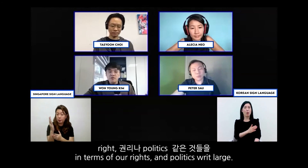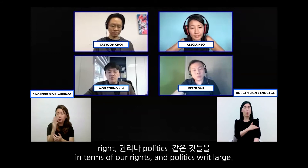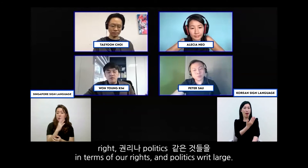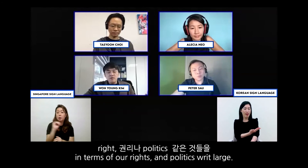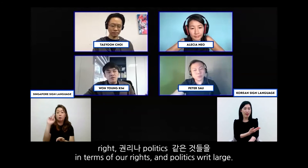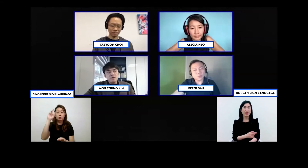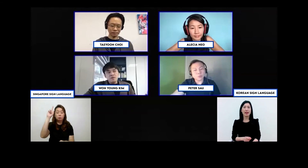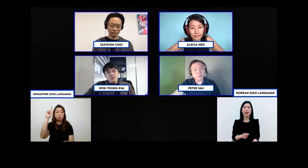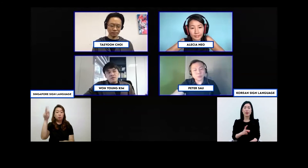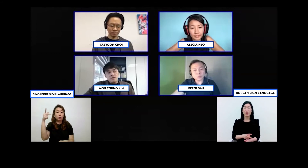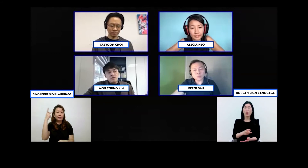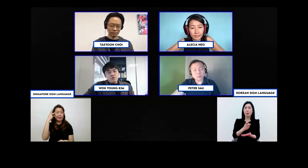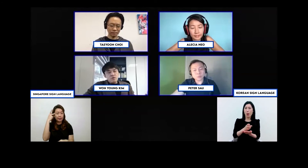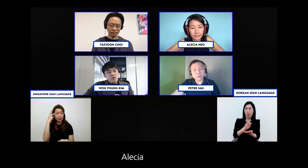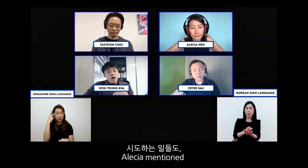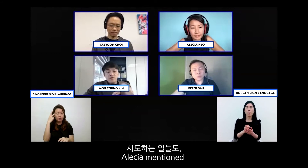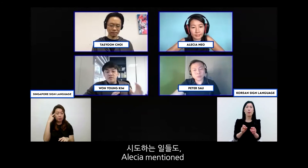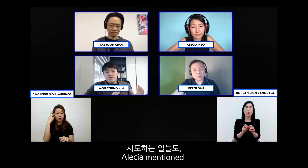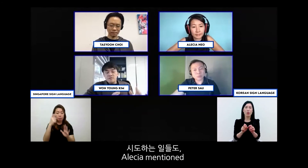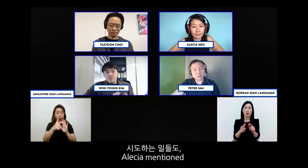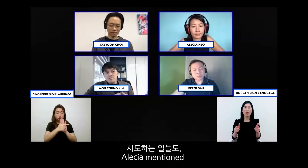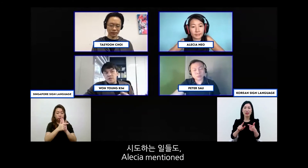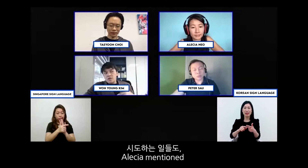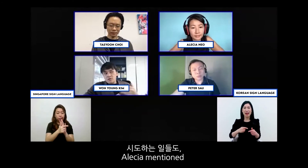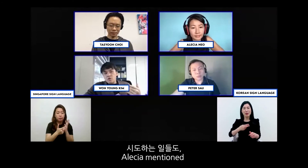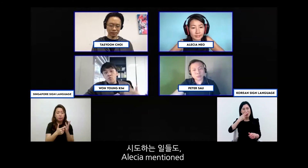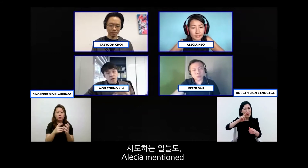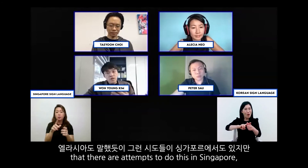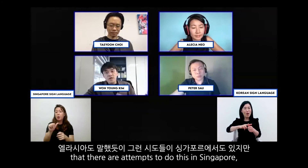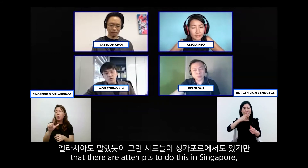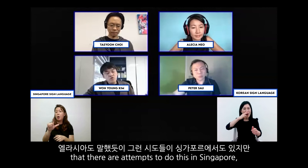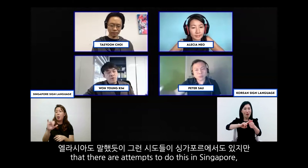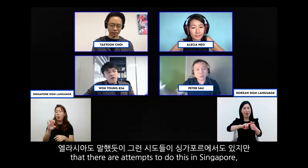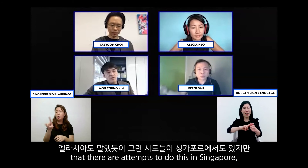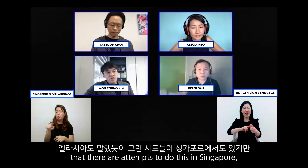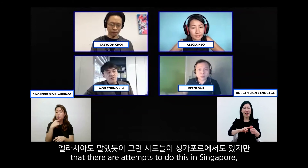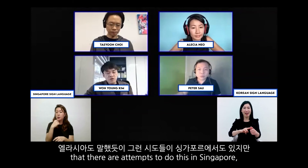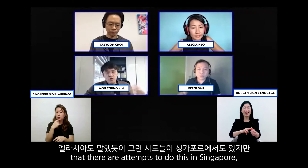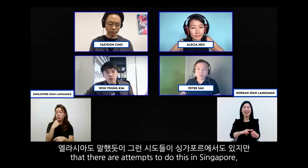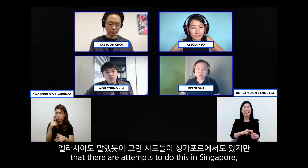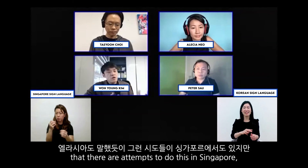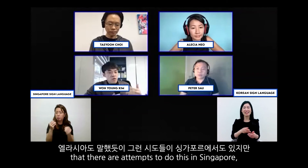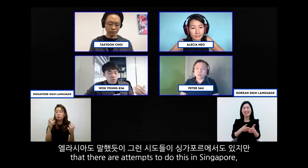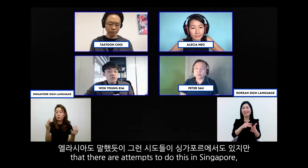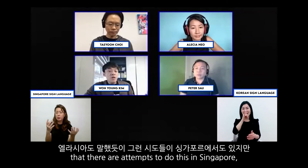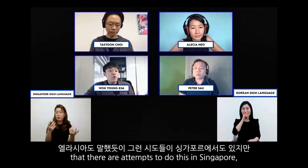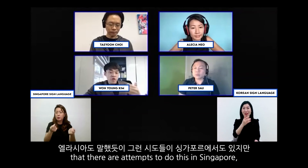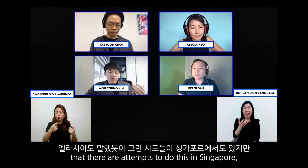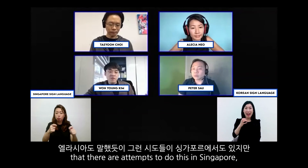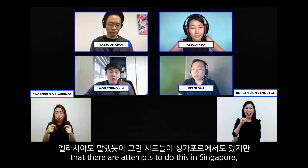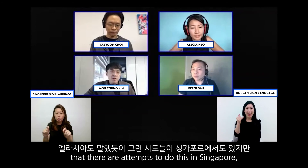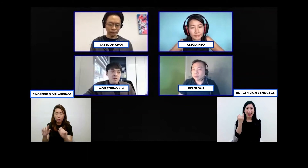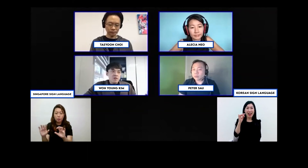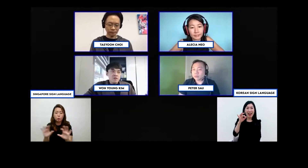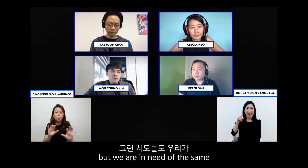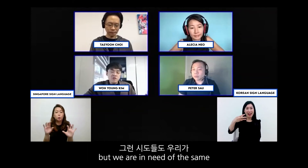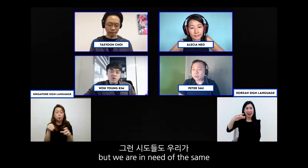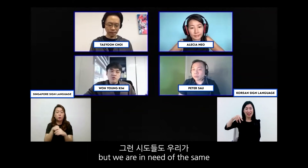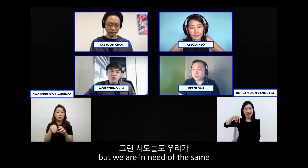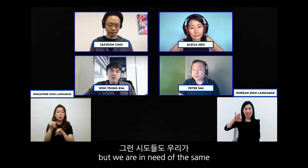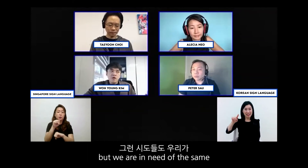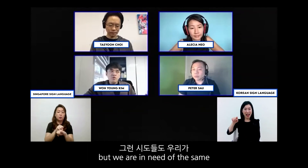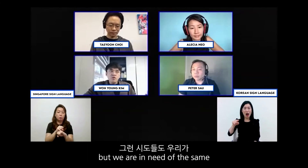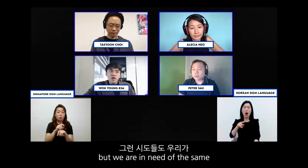같은 것들을 또 시도하는 일들도 뭐 엘리샤도 이제 말했듯이 그런 시도들이 이미 싱가포르도 있지만